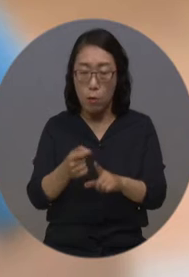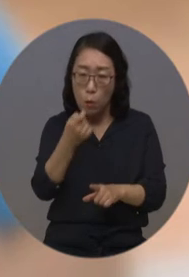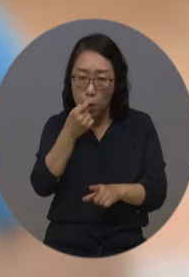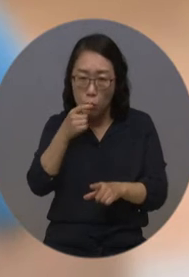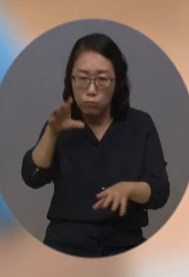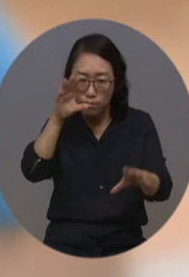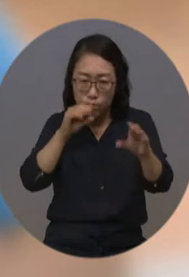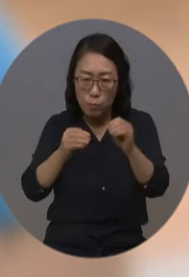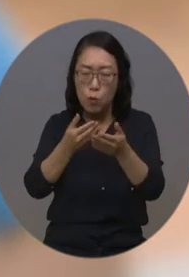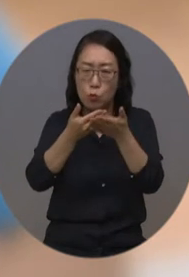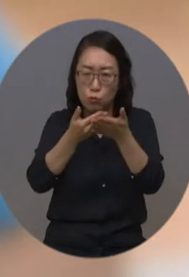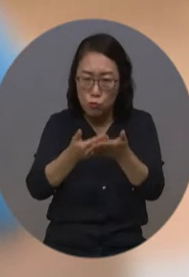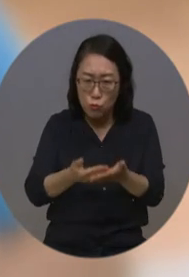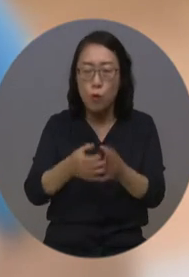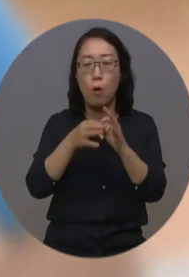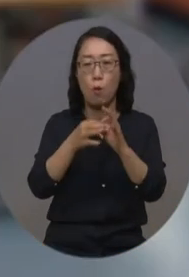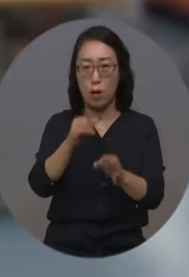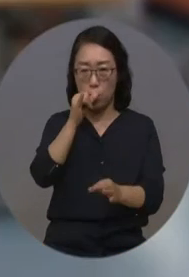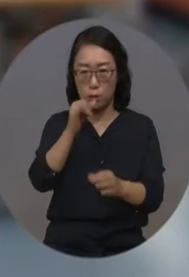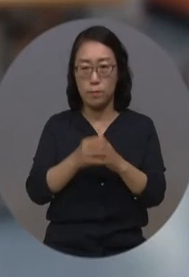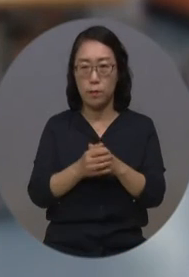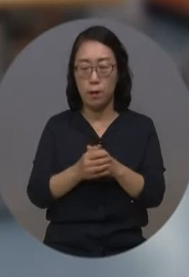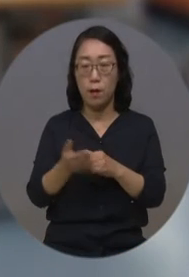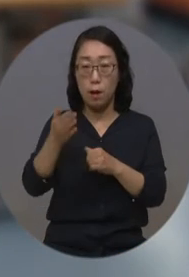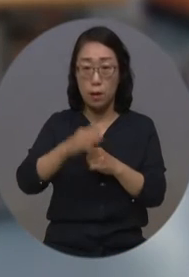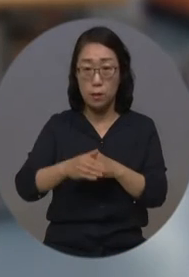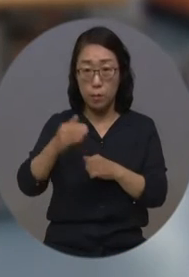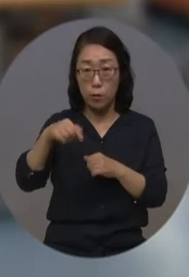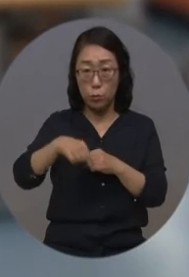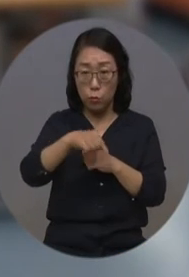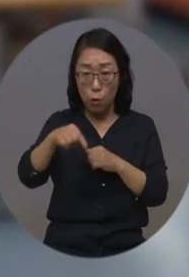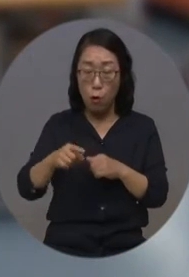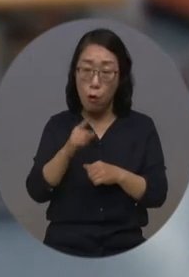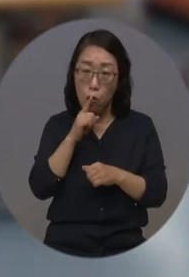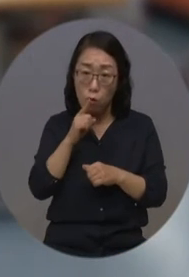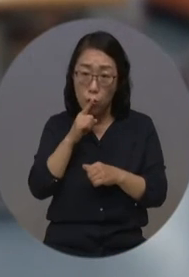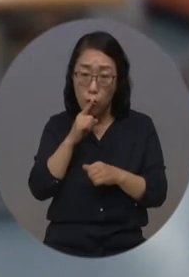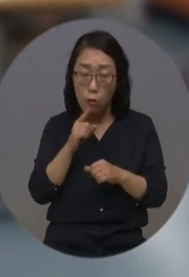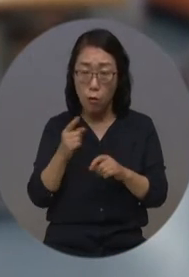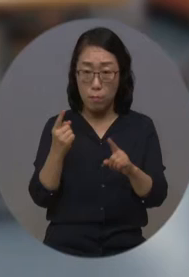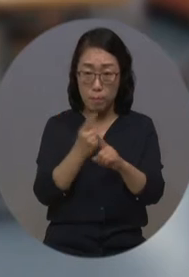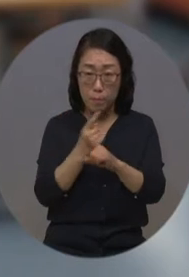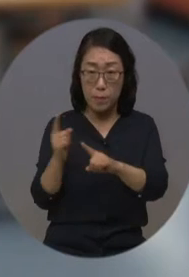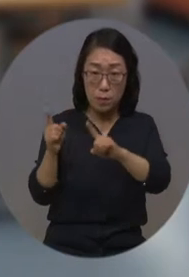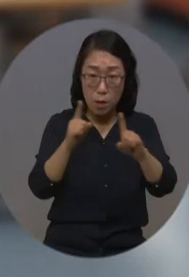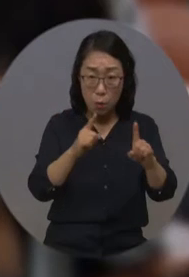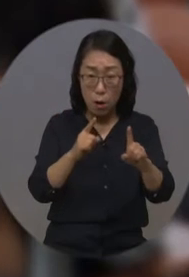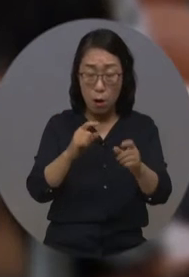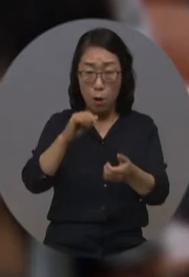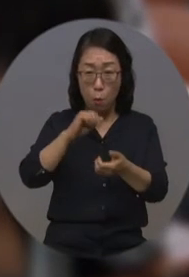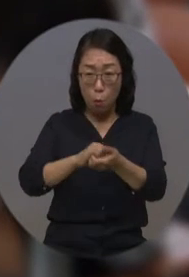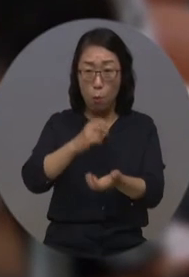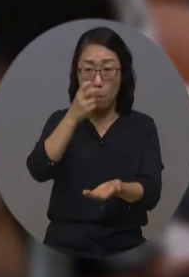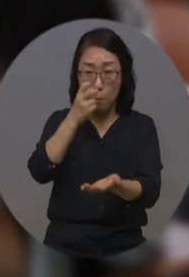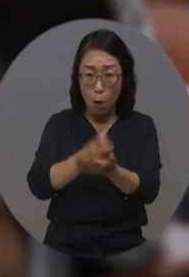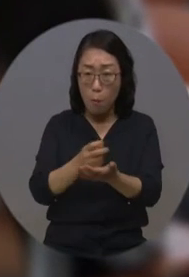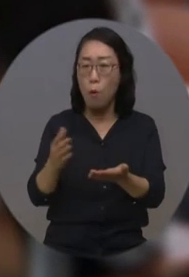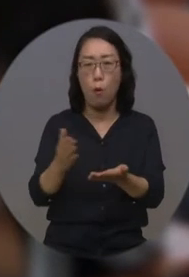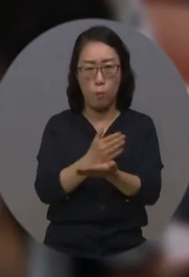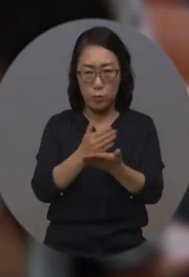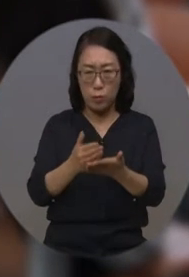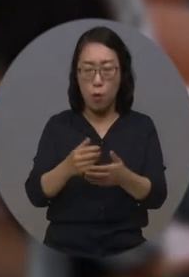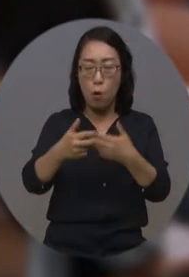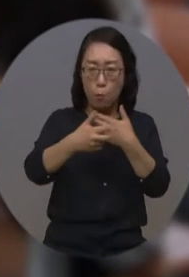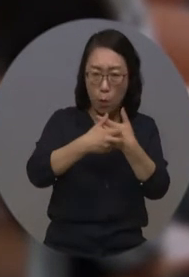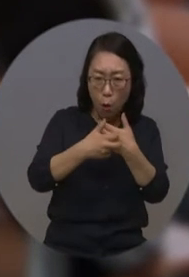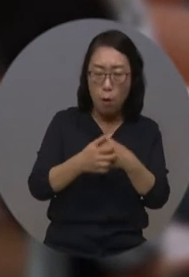향상에 큰 영향을 줍니다 하지만 우리나라는 언어 재활 4 배치가 의무적 이체 1 경험과 복지관